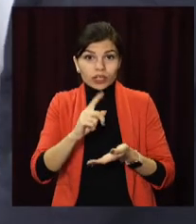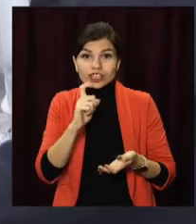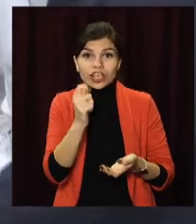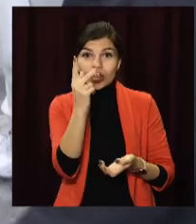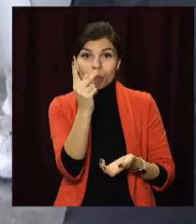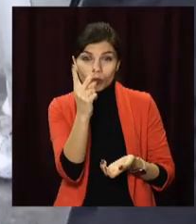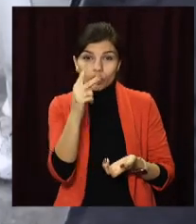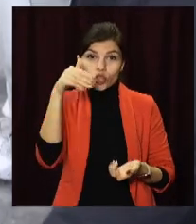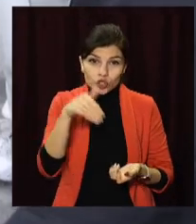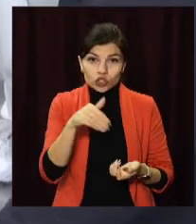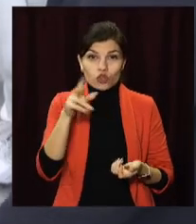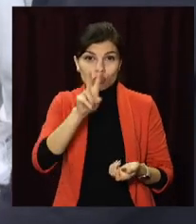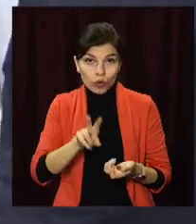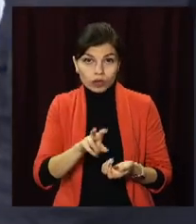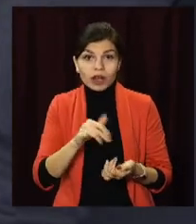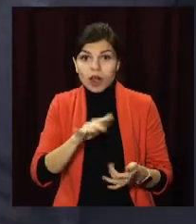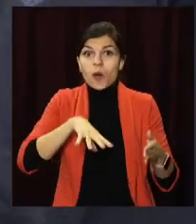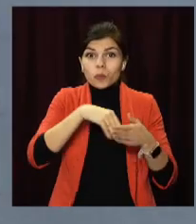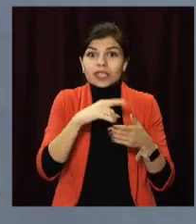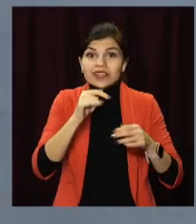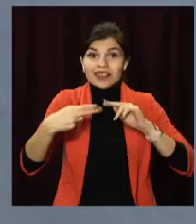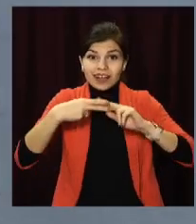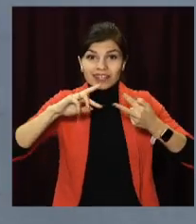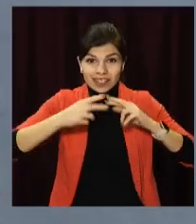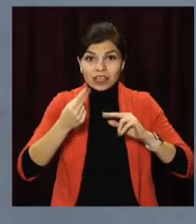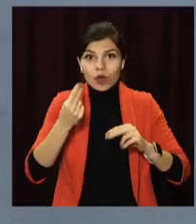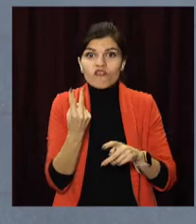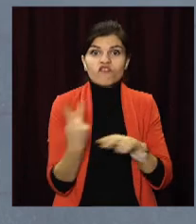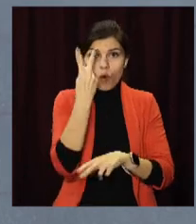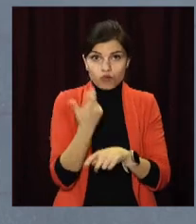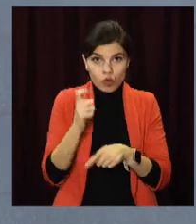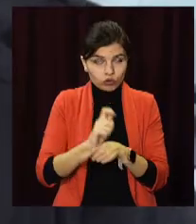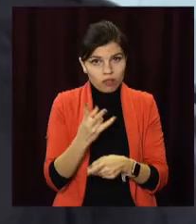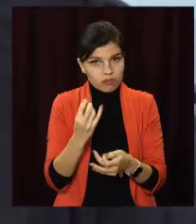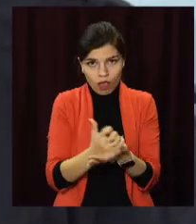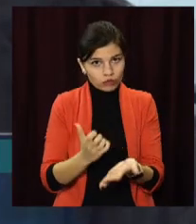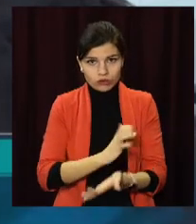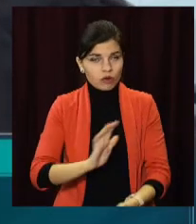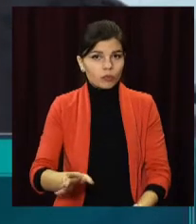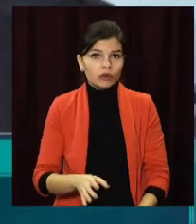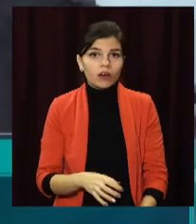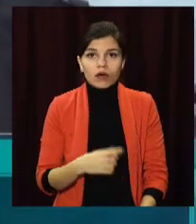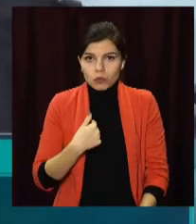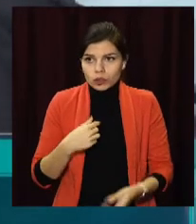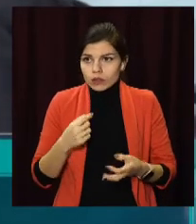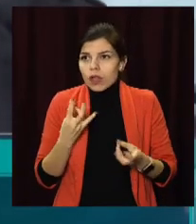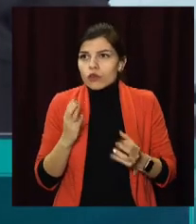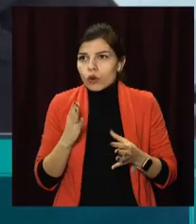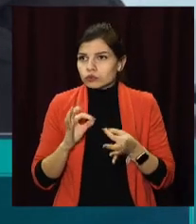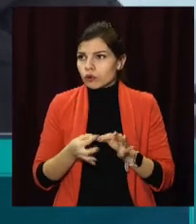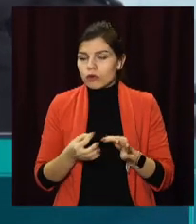за 1,5 тисячі доларів і платити за її розмитнення вдвічі більше не збирається. Мені не тільки складно заплатити.